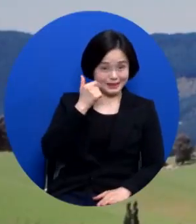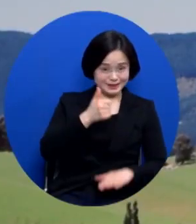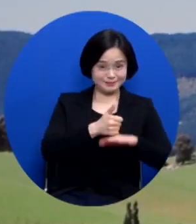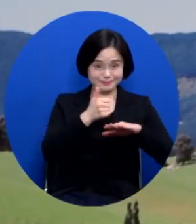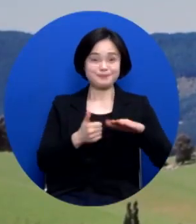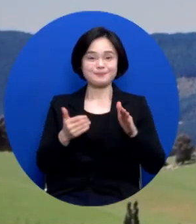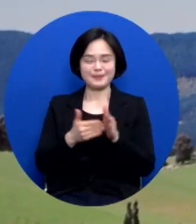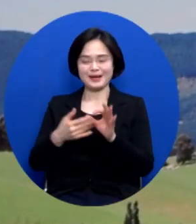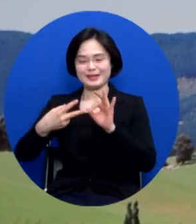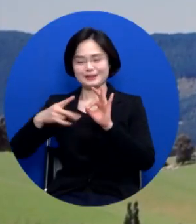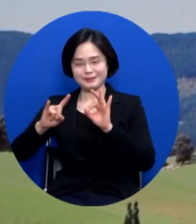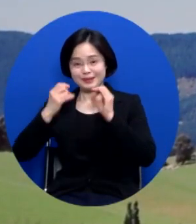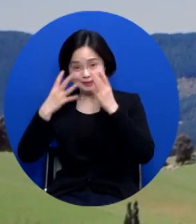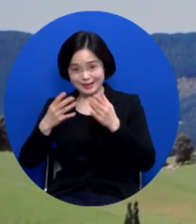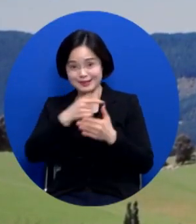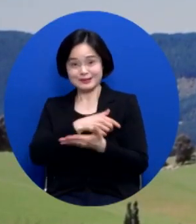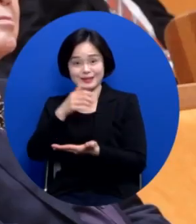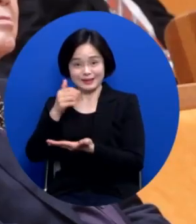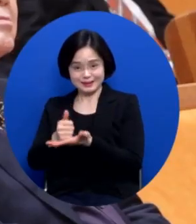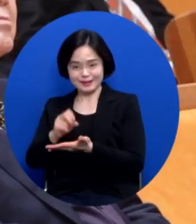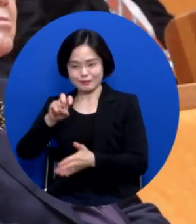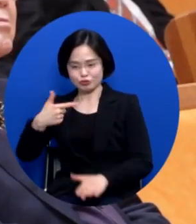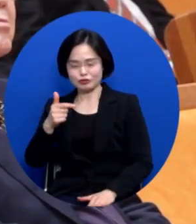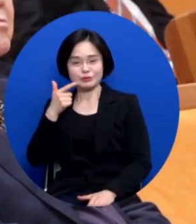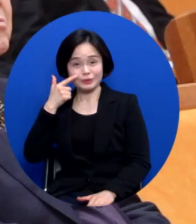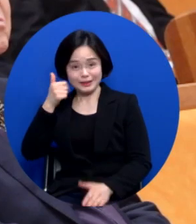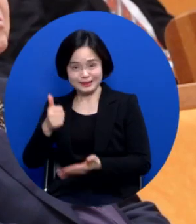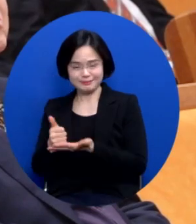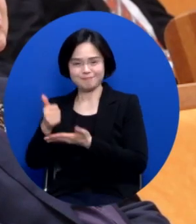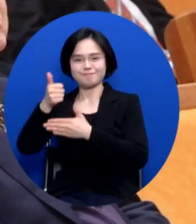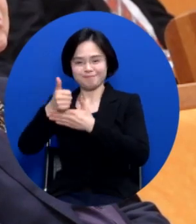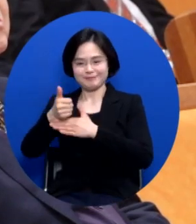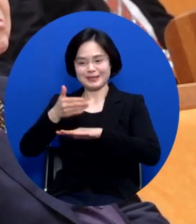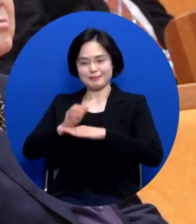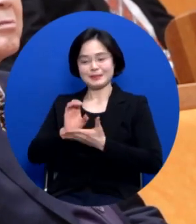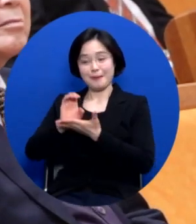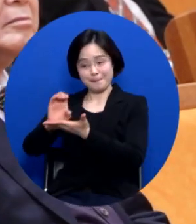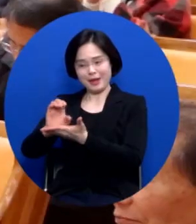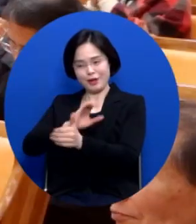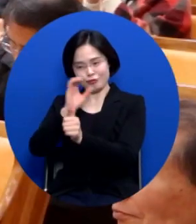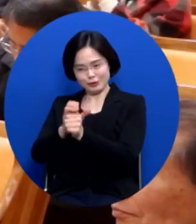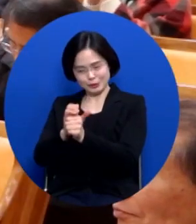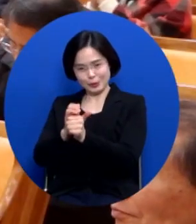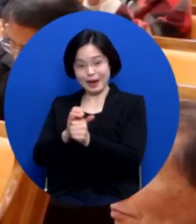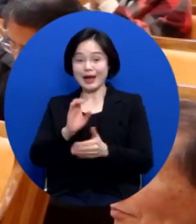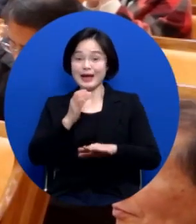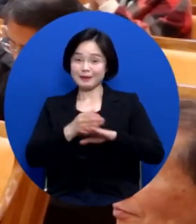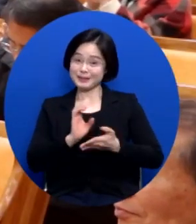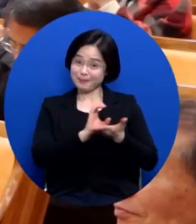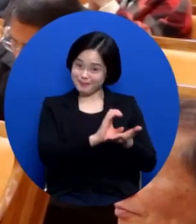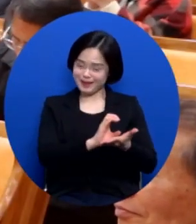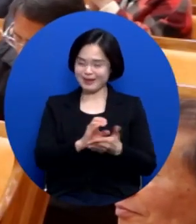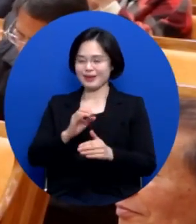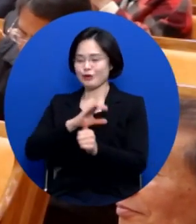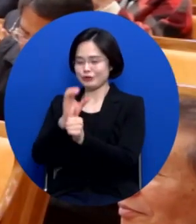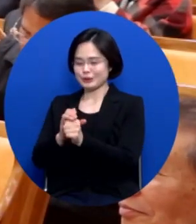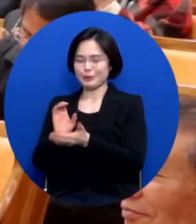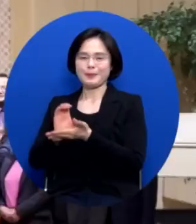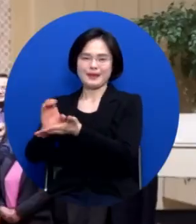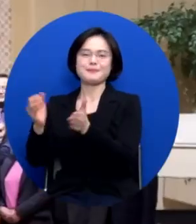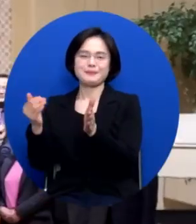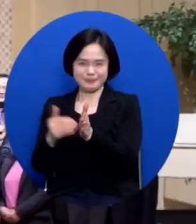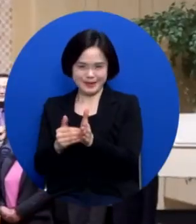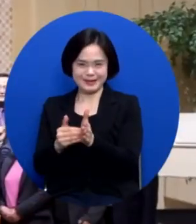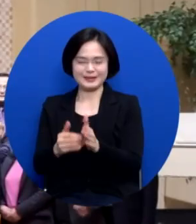제10대 이사장 광주 한빛교회 문희성 목사에게 감사패와 위촉패를 수여하고 각 이사장의 이임사와 취임사